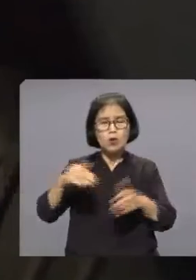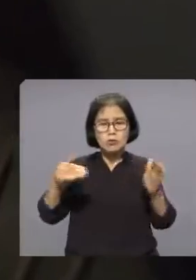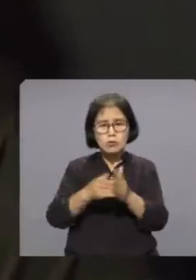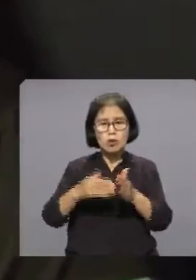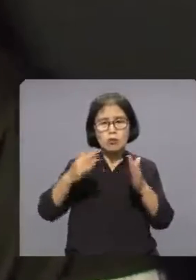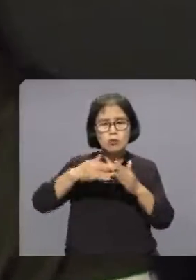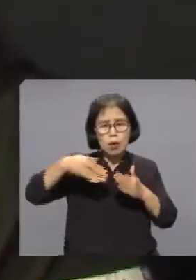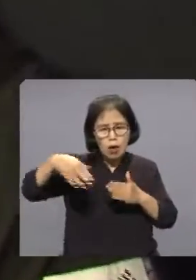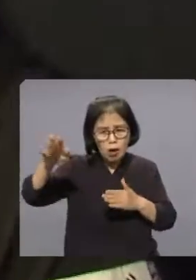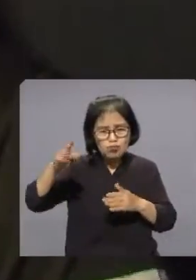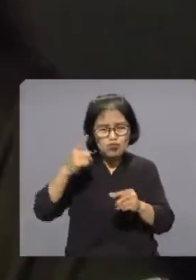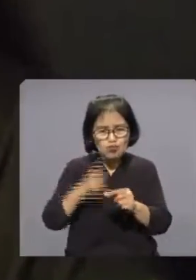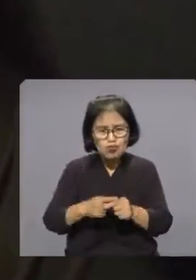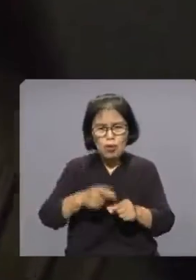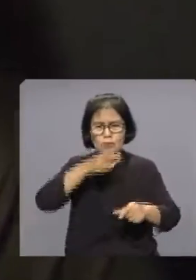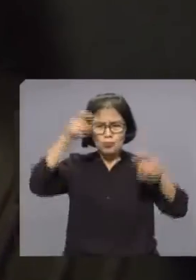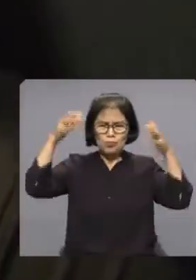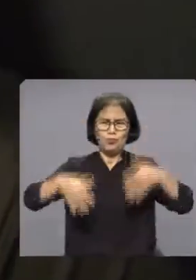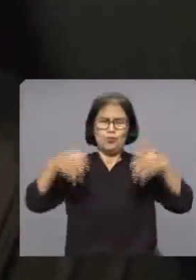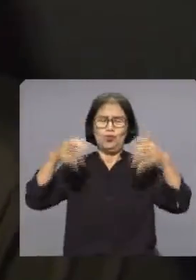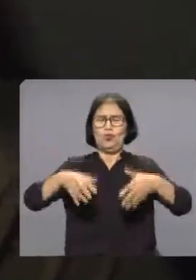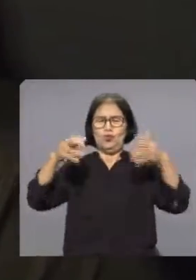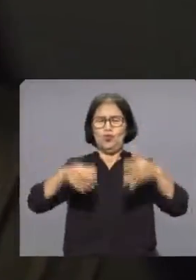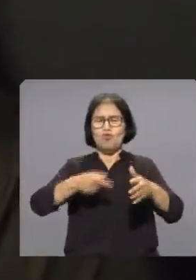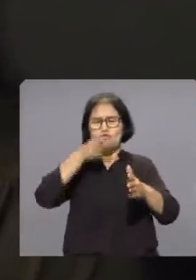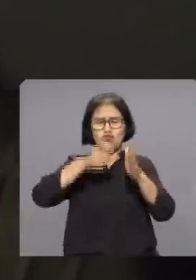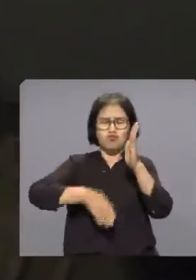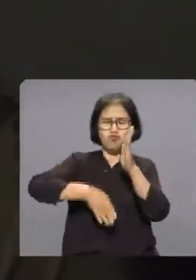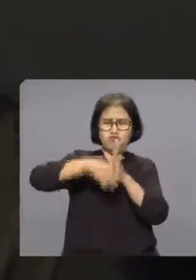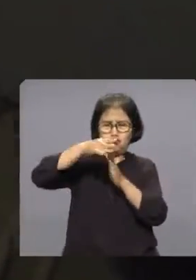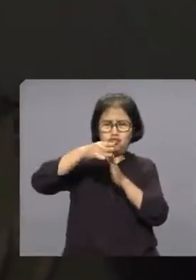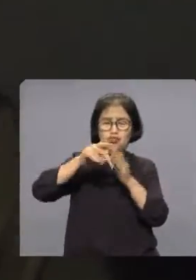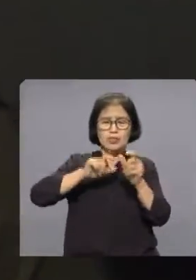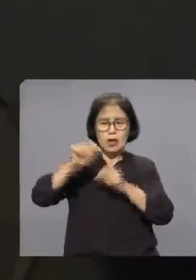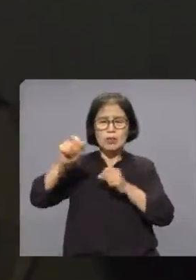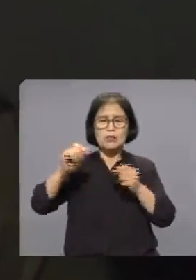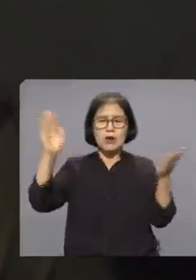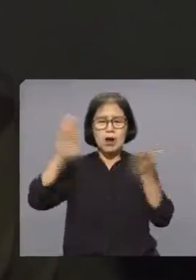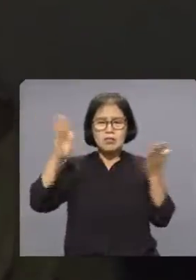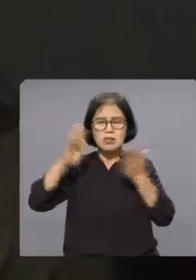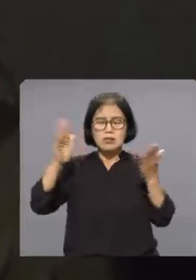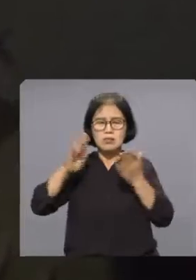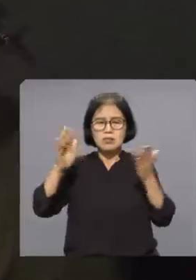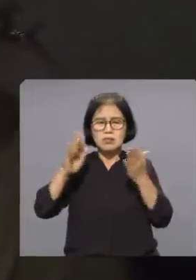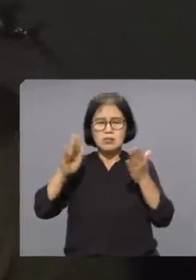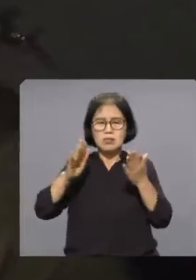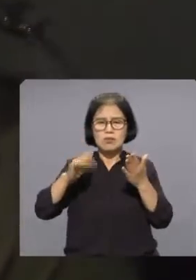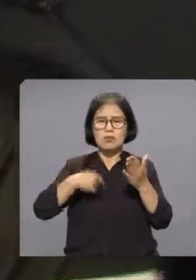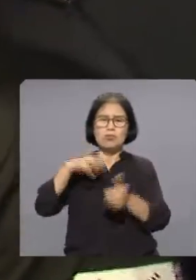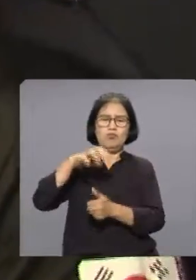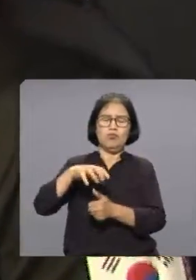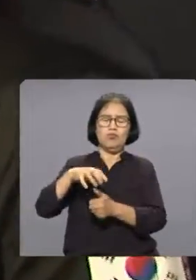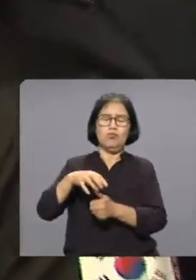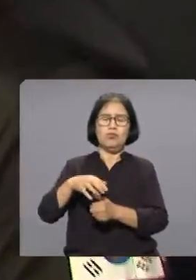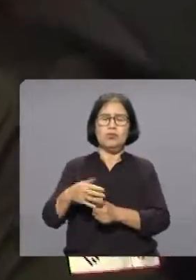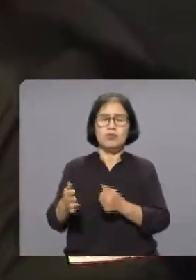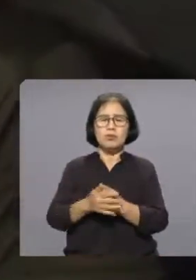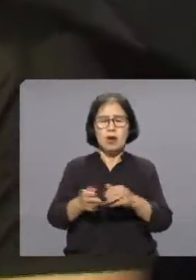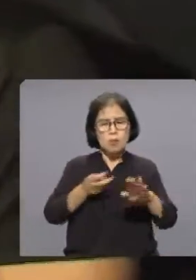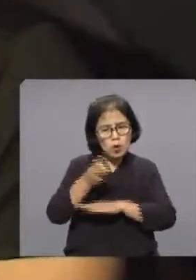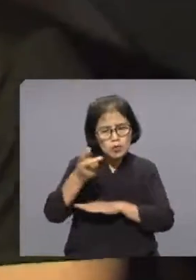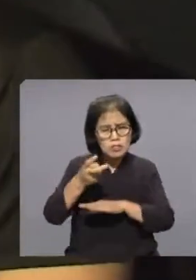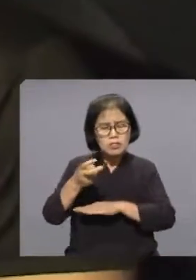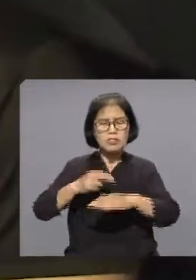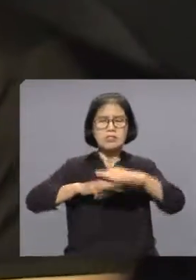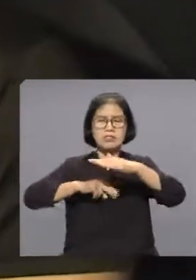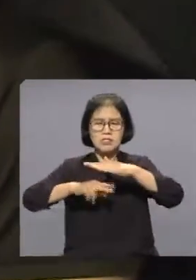하려고 나왔는데 비가 굉장히 많이 오고 이제 수위도 많이 높아서 대부분의 학생들이 발이 많이 잠겨 있고 그런 모습을 보였습니다. 그래서 뭐 버스나 지하철